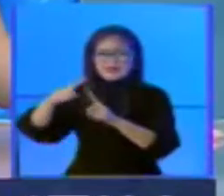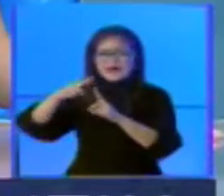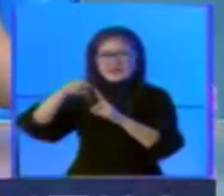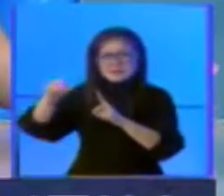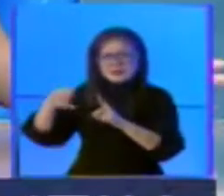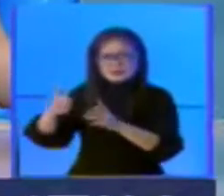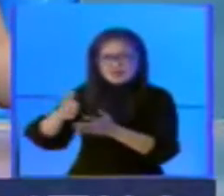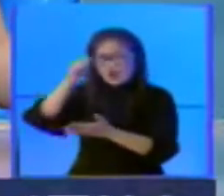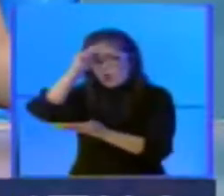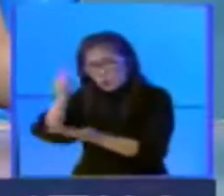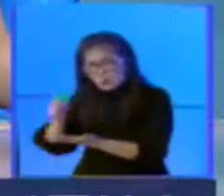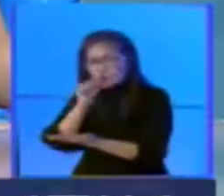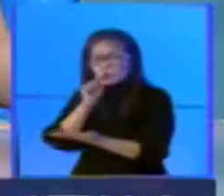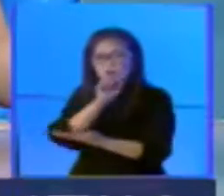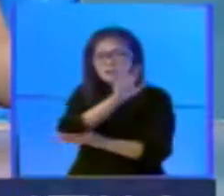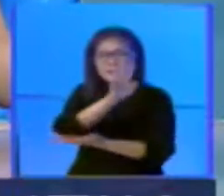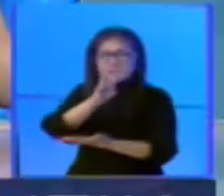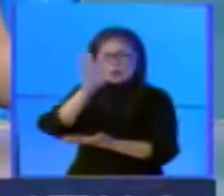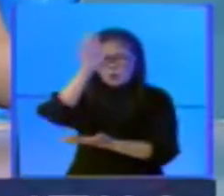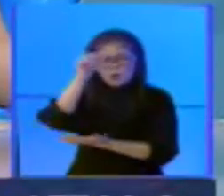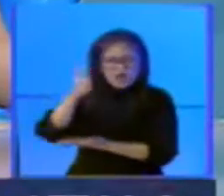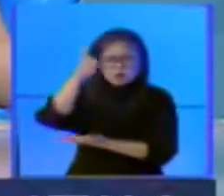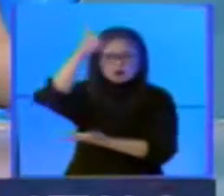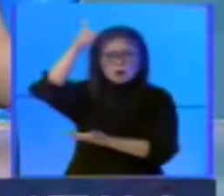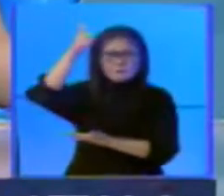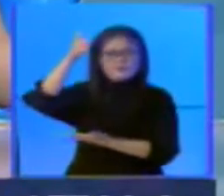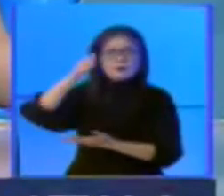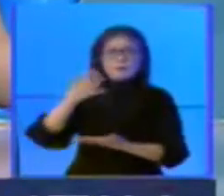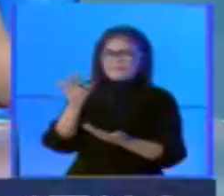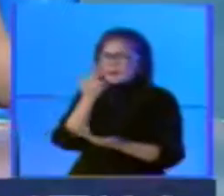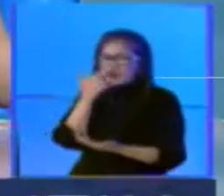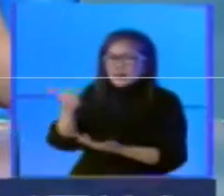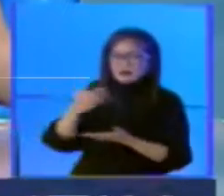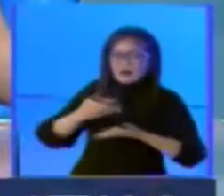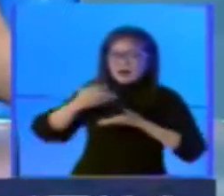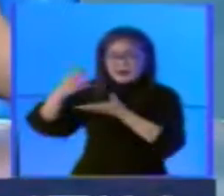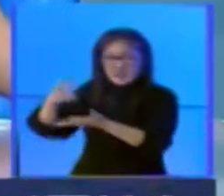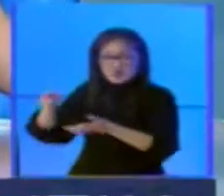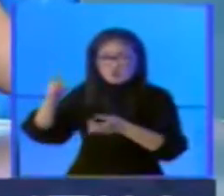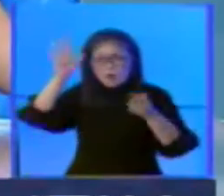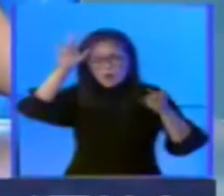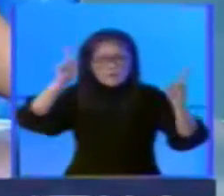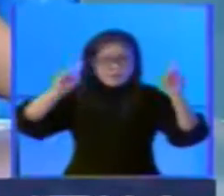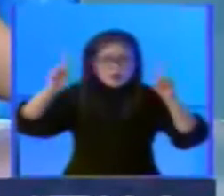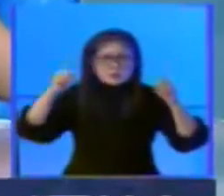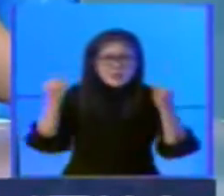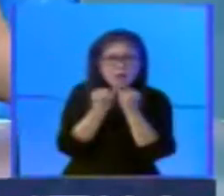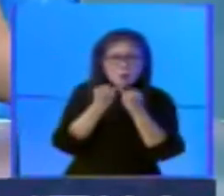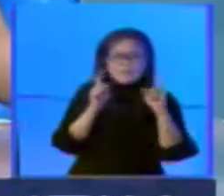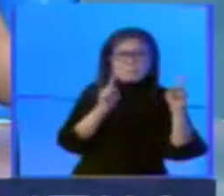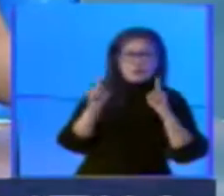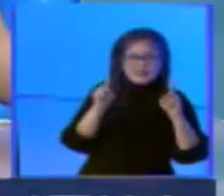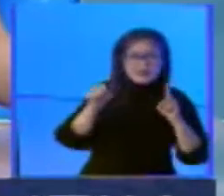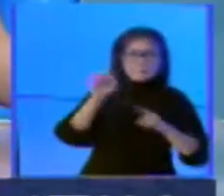bagi 53 tokoh yang menarik penghargaan bagi dua politisi lawan politik Presiden Jokowi yang kerap mengkritik presiden